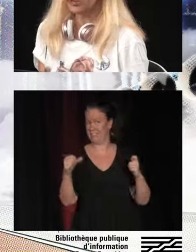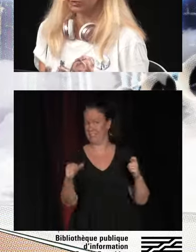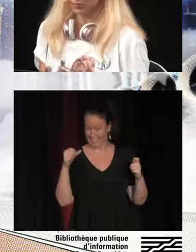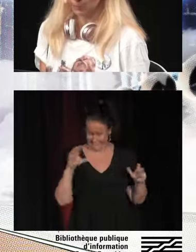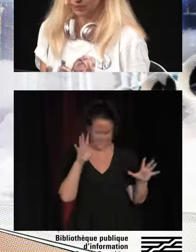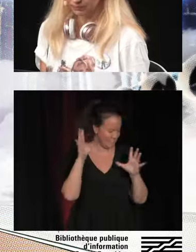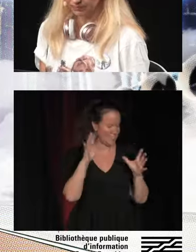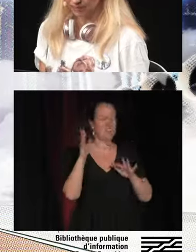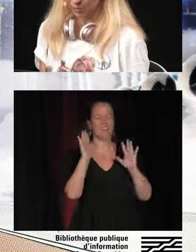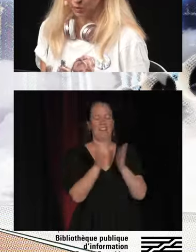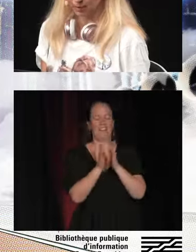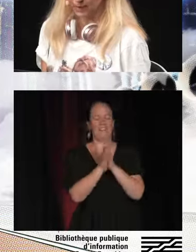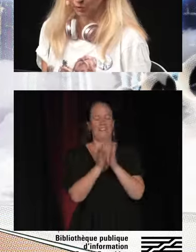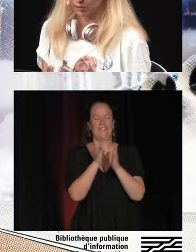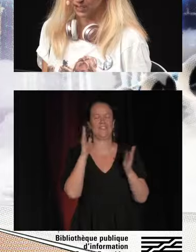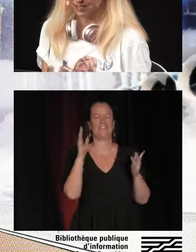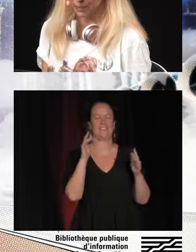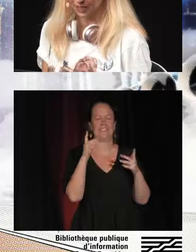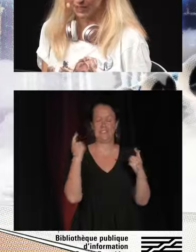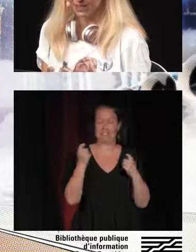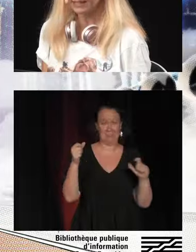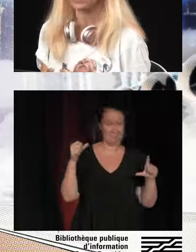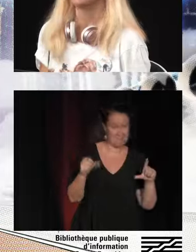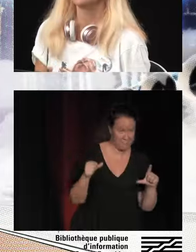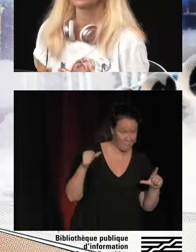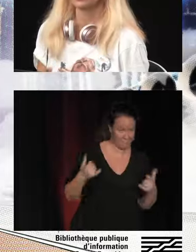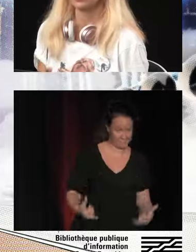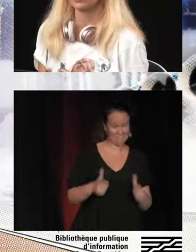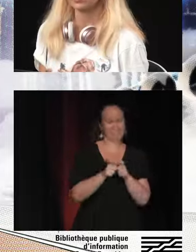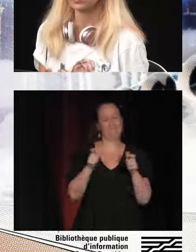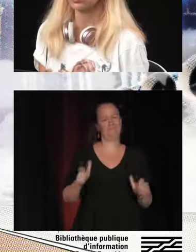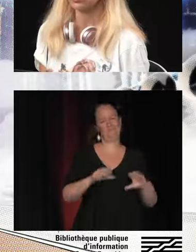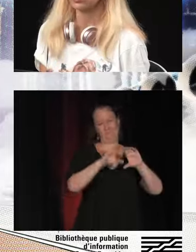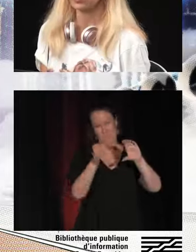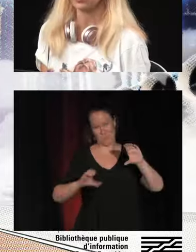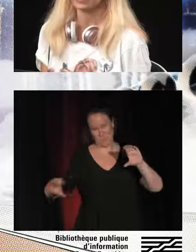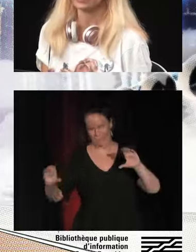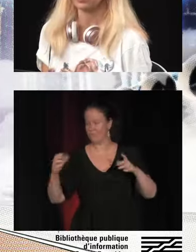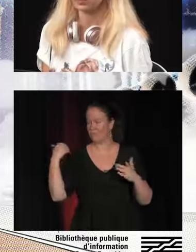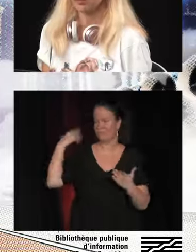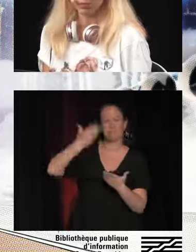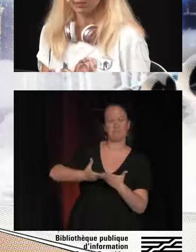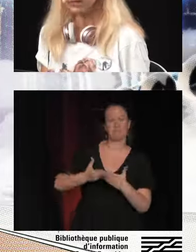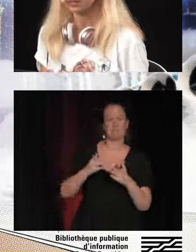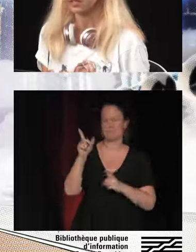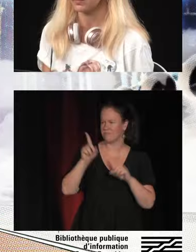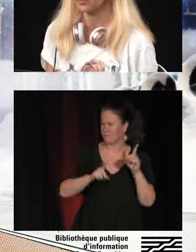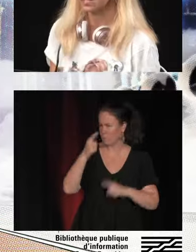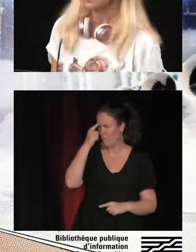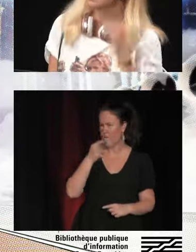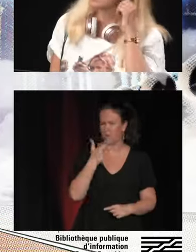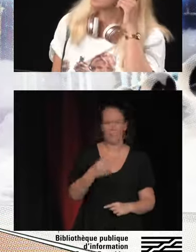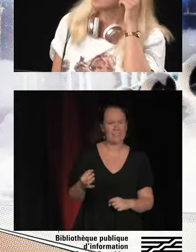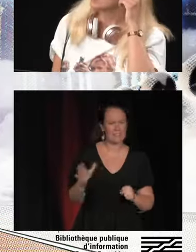On est en direct du centre Pompidou, où se passait donc le festival Prestart, qui était donc tout un week-end, enfin même une semaine